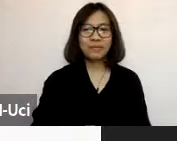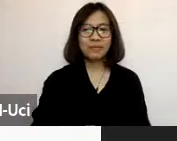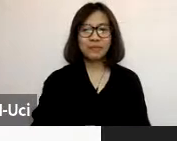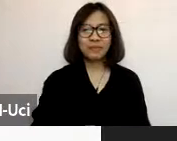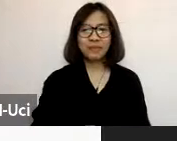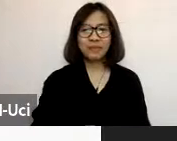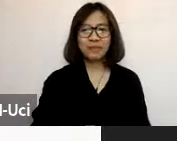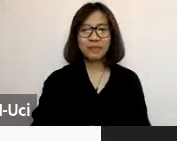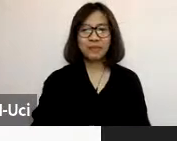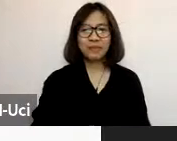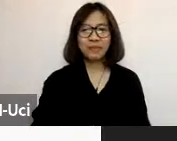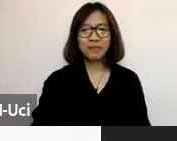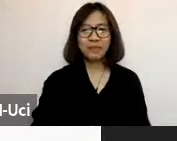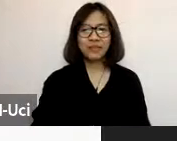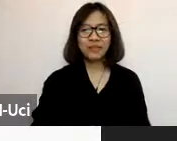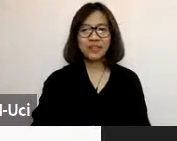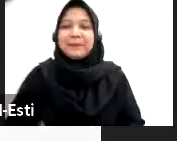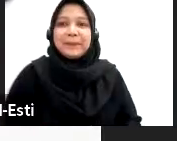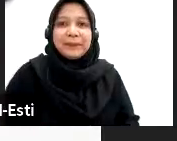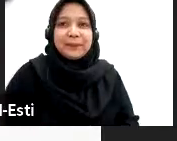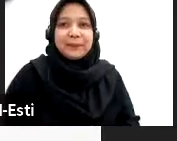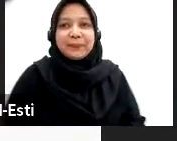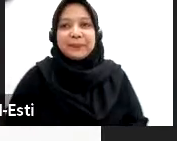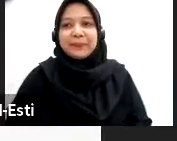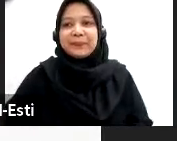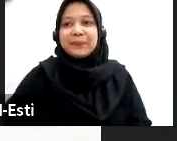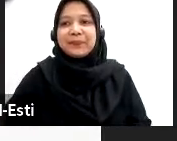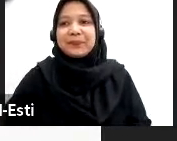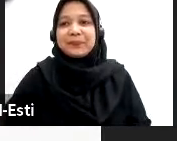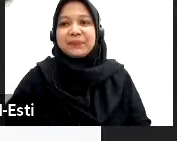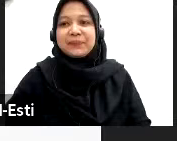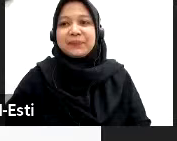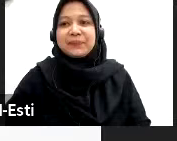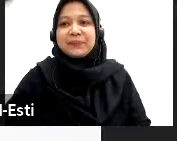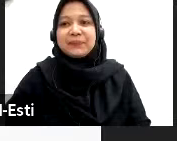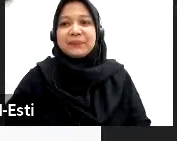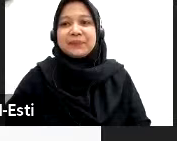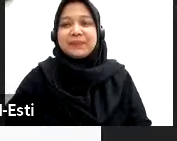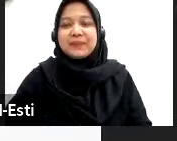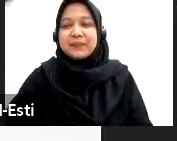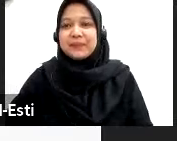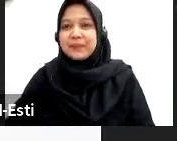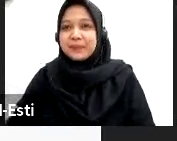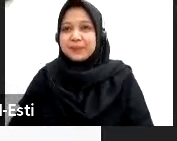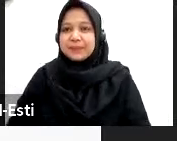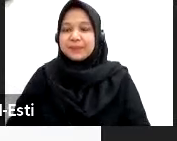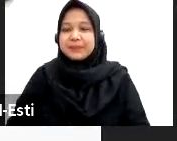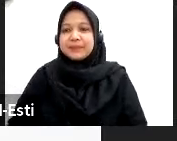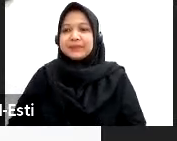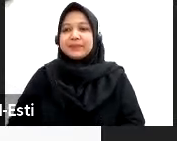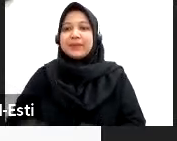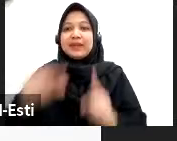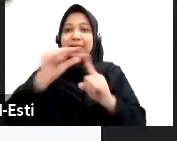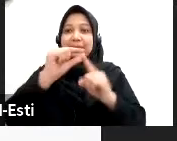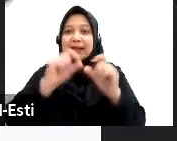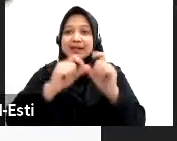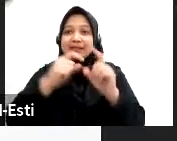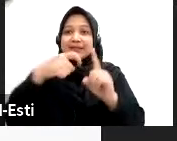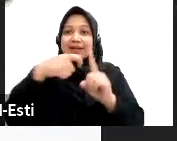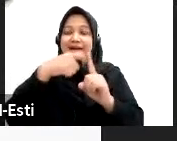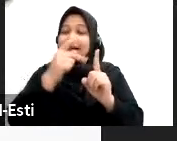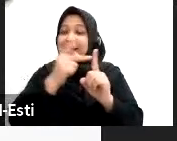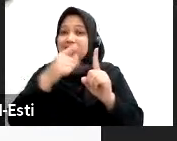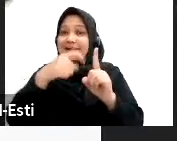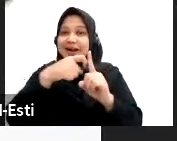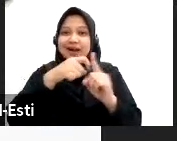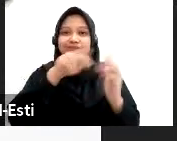jika individu dan Bapak eh kajian yang dilakukan oleh pshk ini